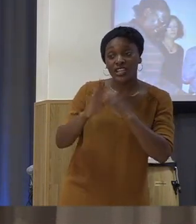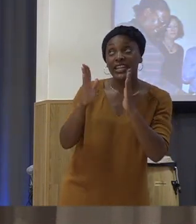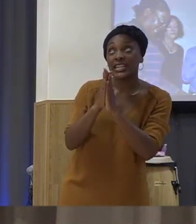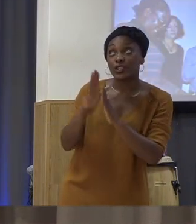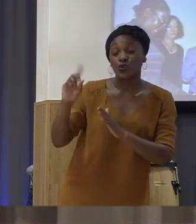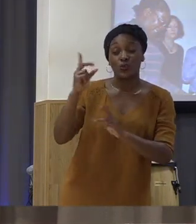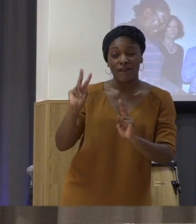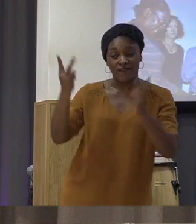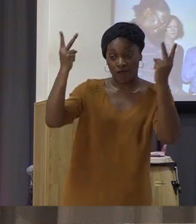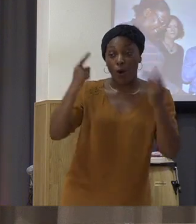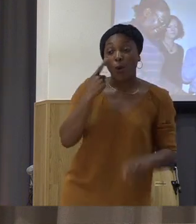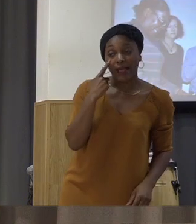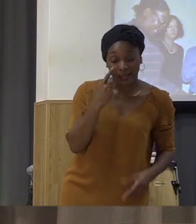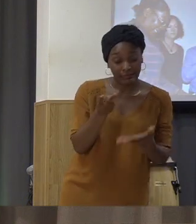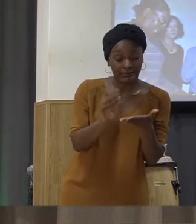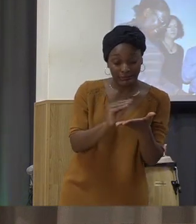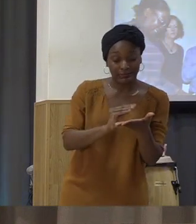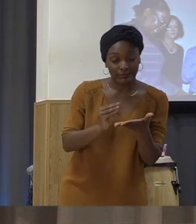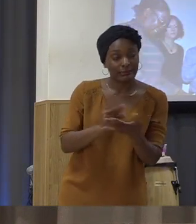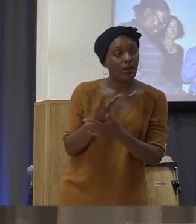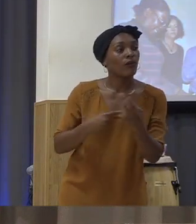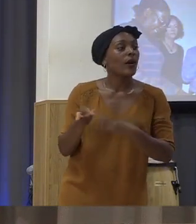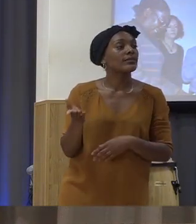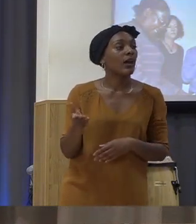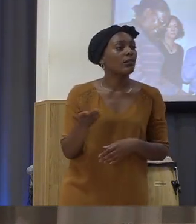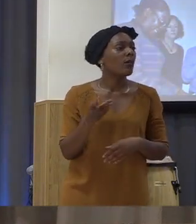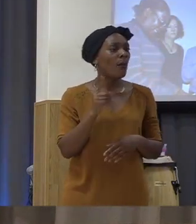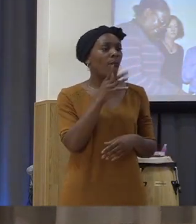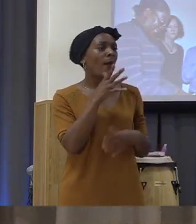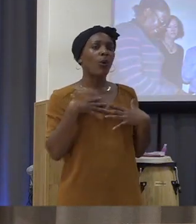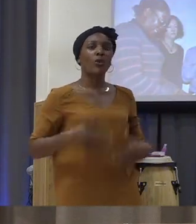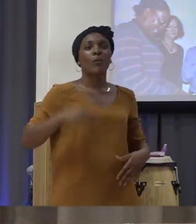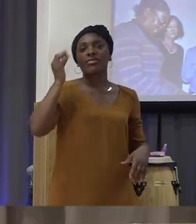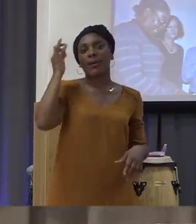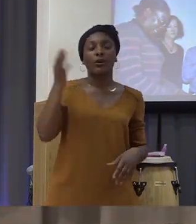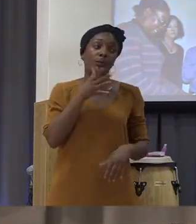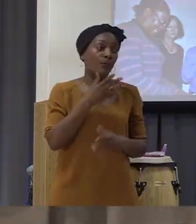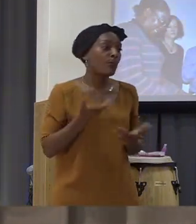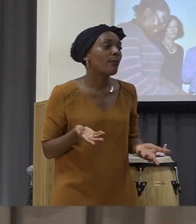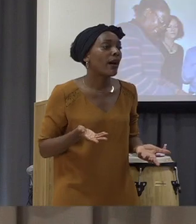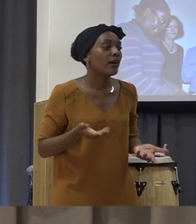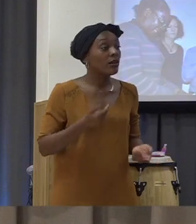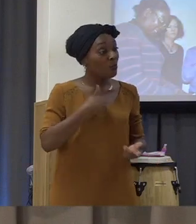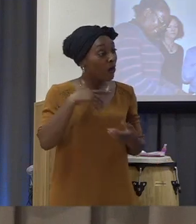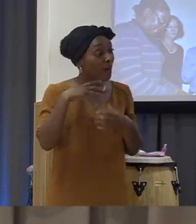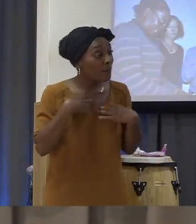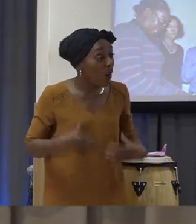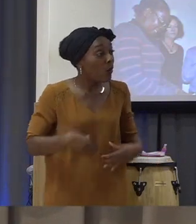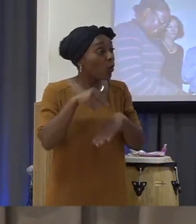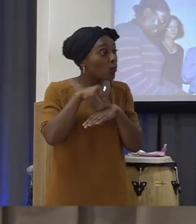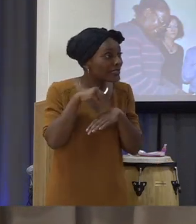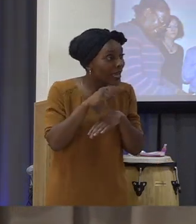vivant. » On ne se comporte pas de n'importe comment. Et donc moi, en étant membre du conseil, en étant donc responsable au sein de cette